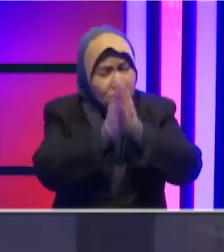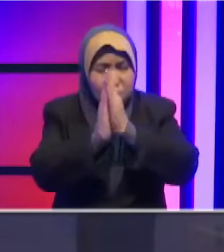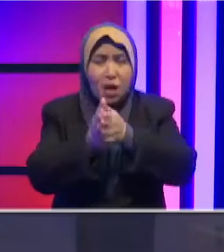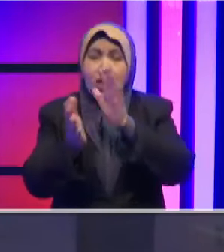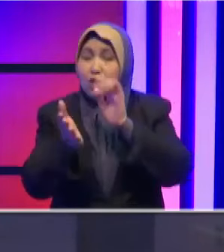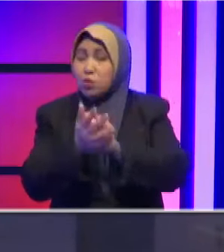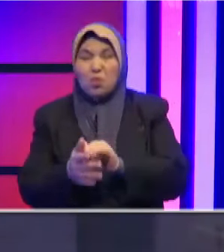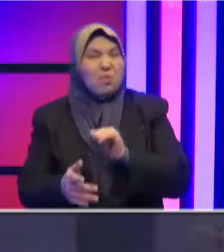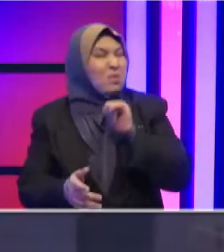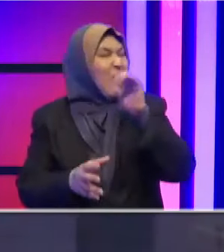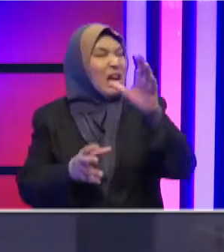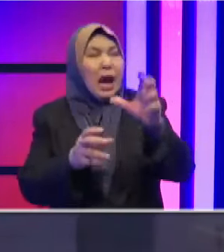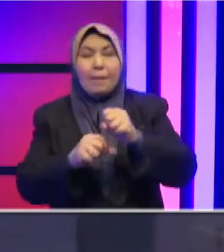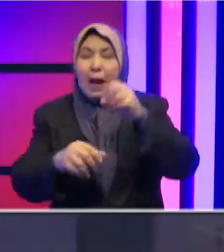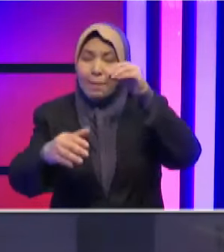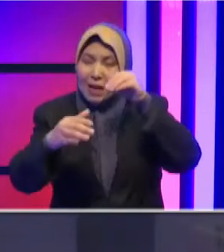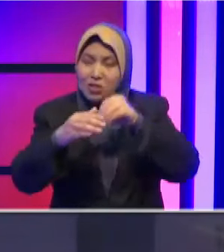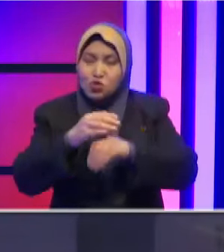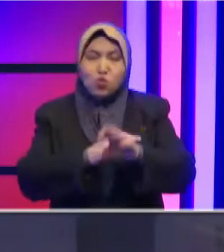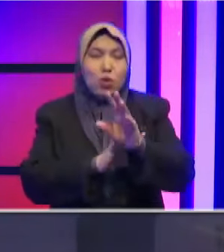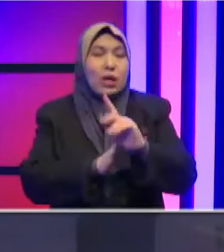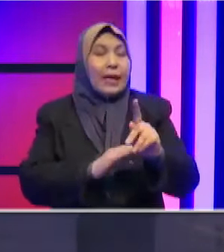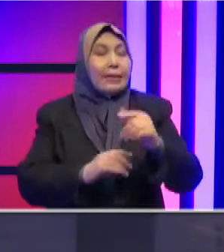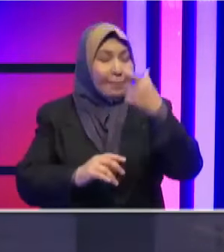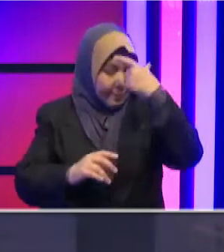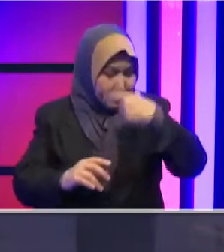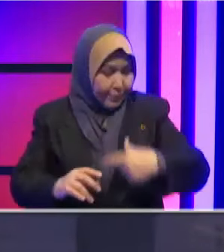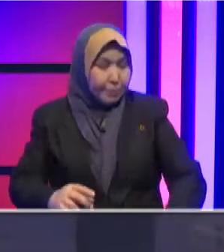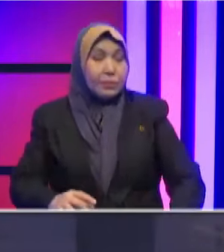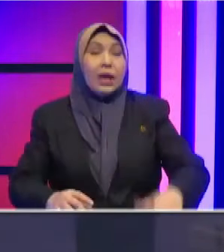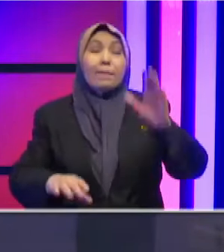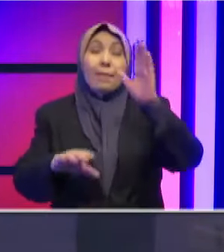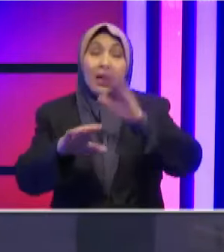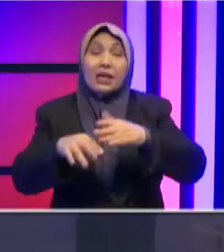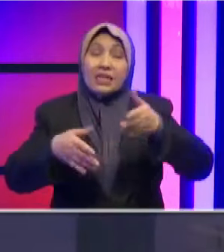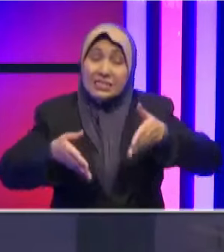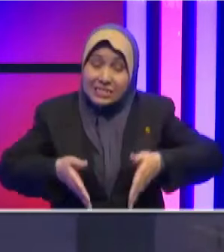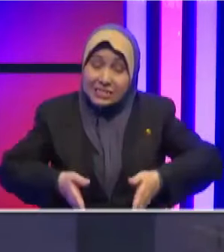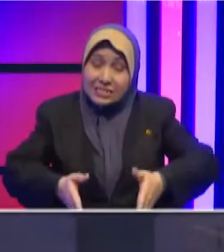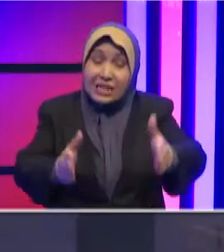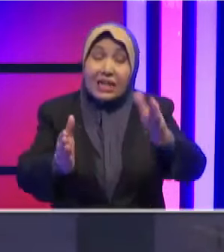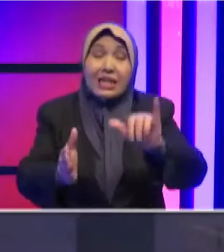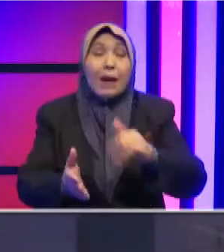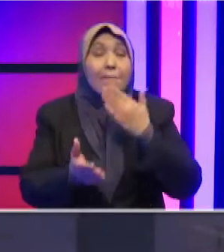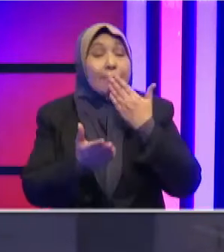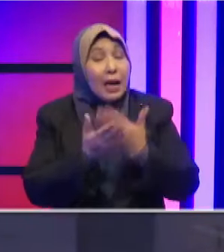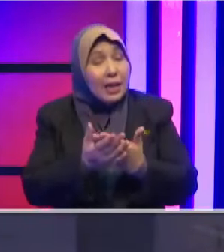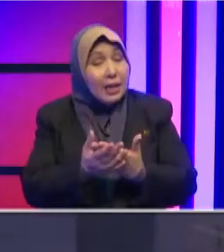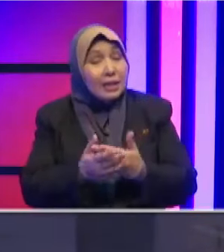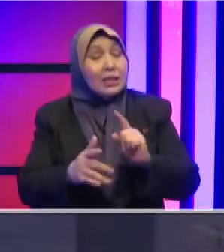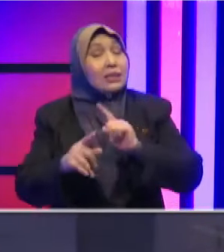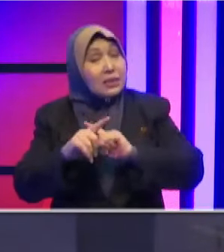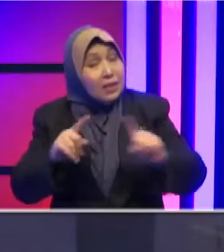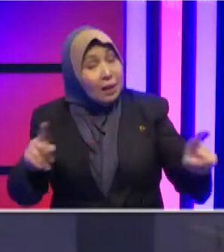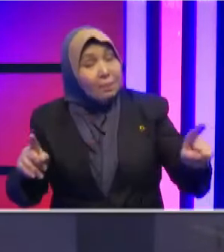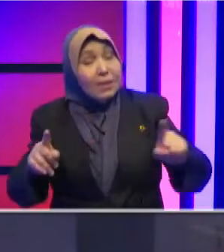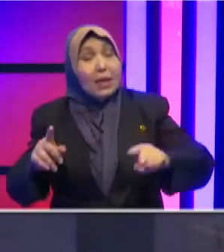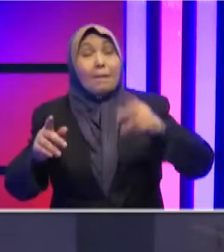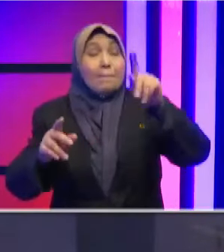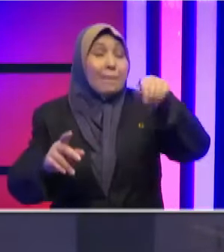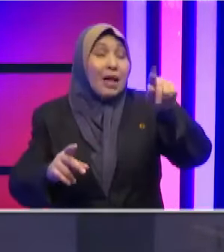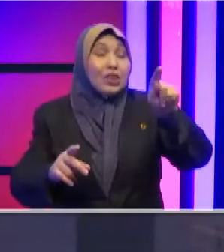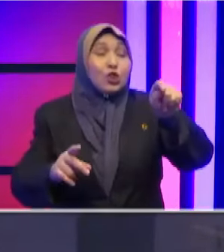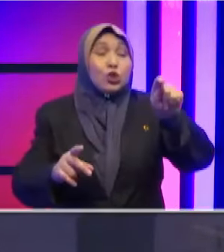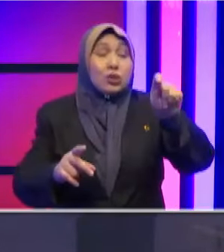tidak dapat memasukkan diri mereka kepada jalan yang baik tetapi mereka patung-patung